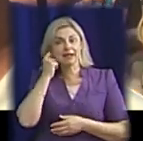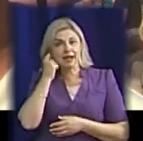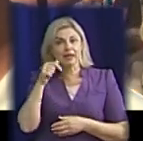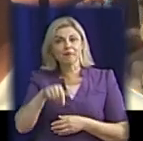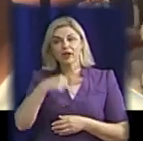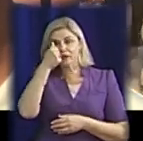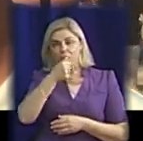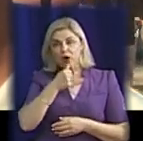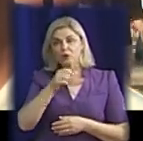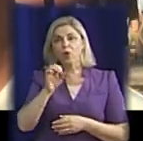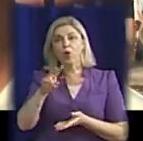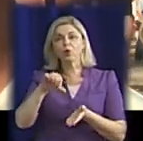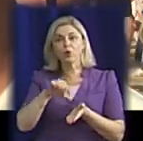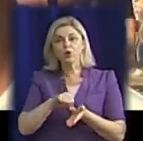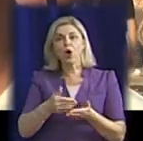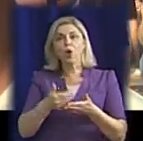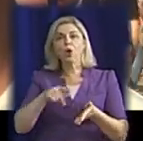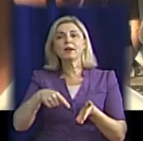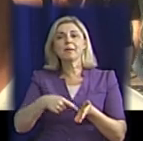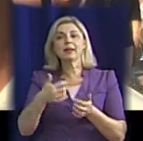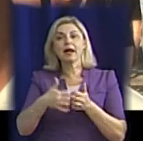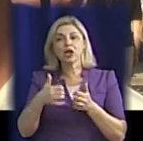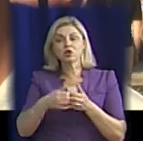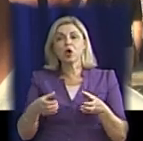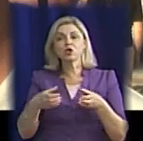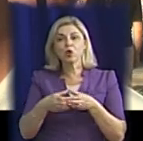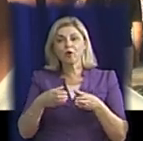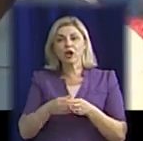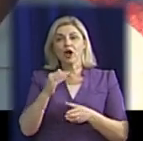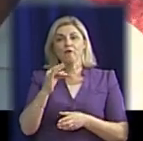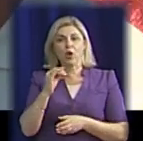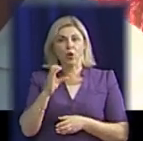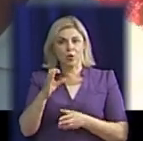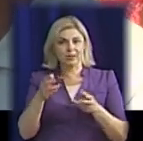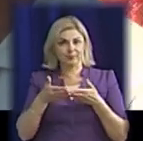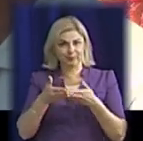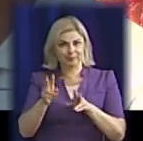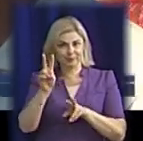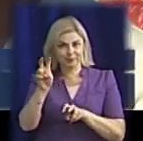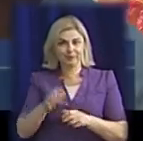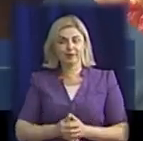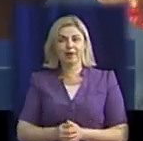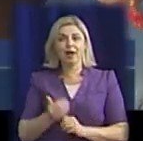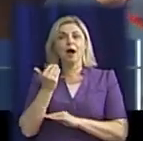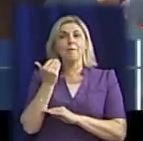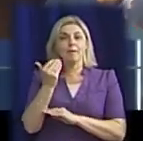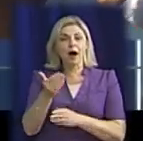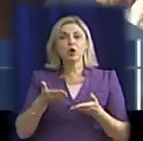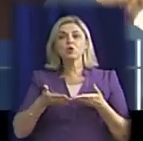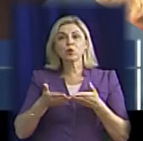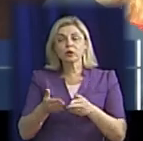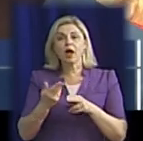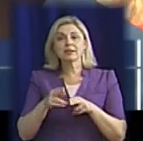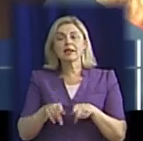році чоловік брав участь в регаті від міста Херсон в складі екіпажу яхти «Форос». Парусні судна. Вітрильні судна – це